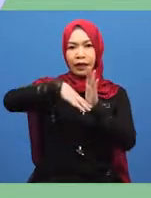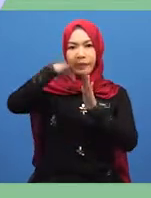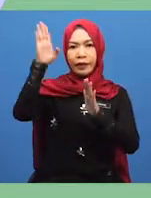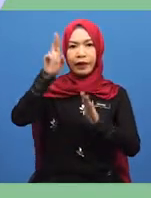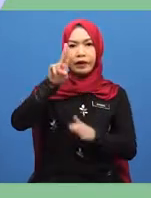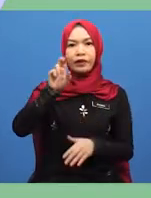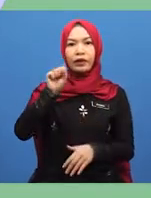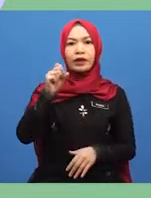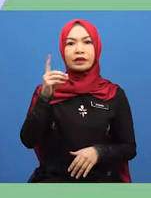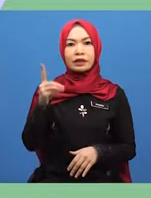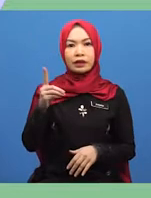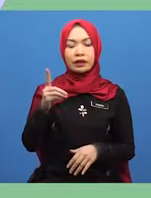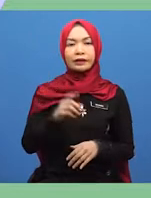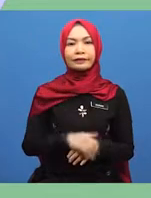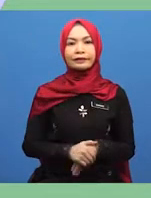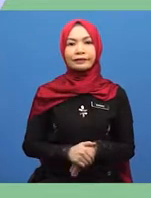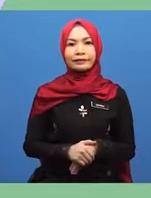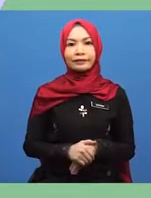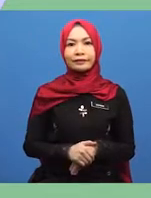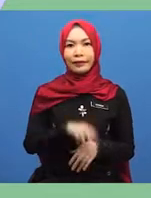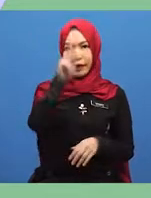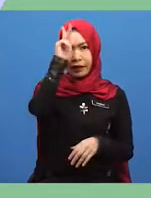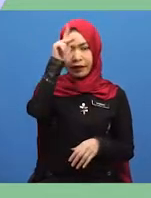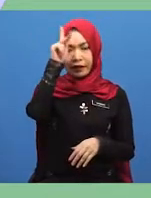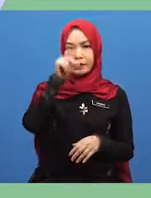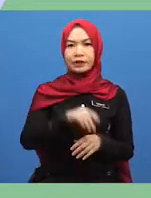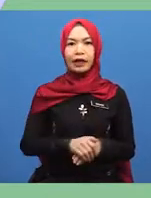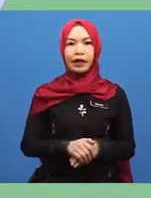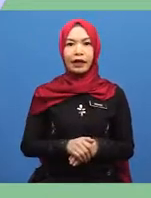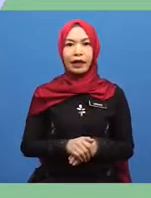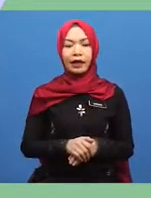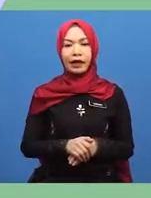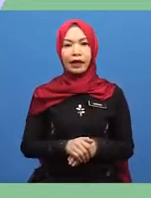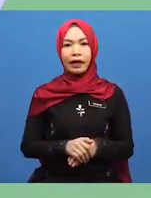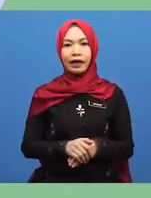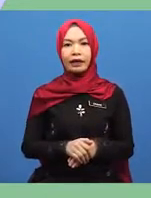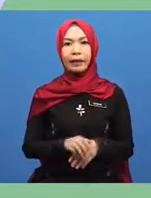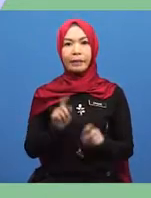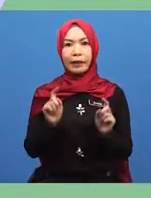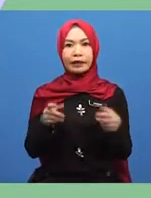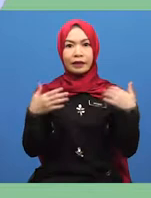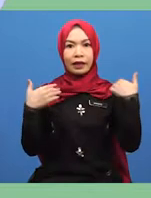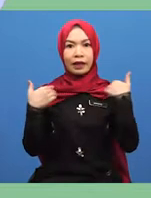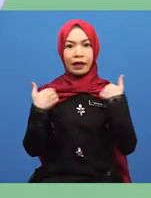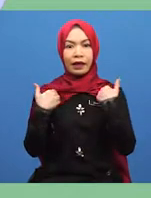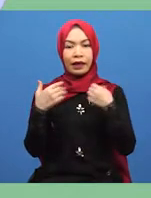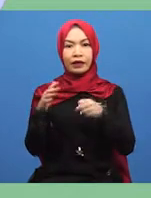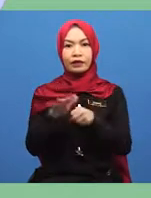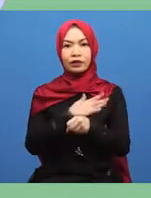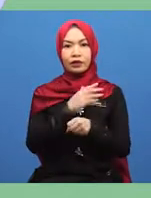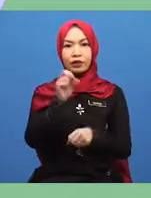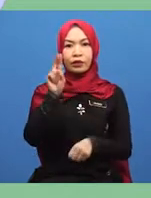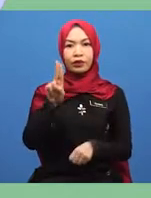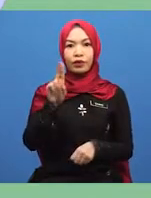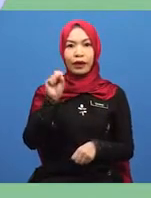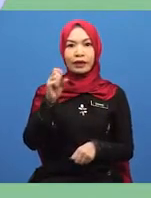oleh jarak CF. Kerajaan Malaysia perlu mempunyai cukup stok USD